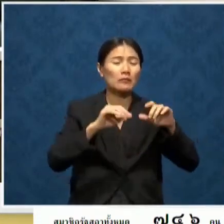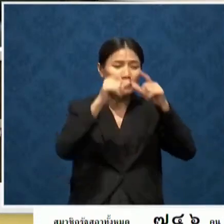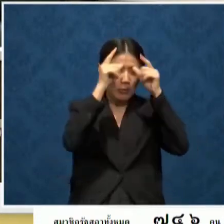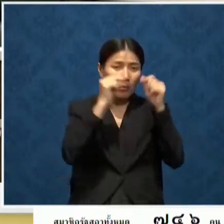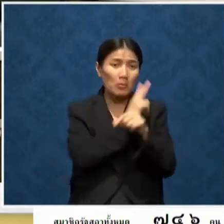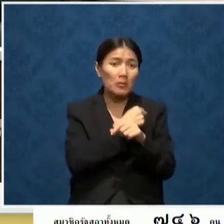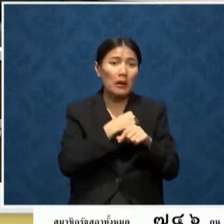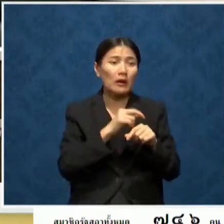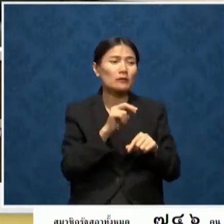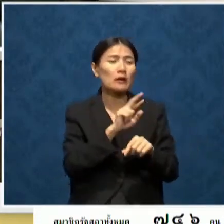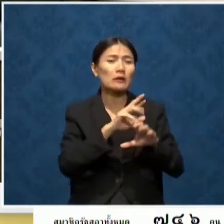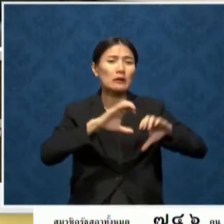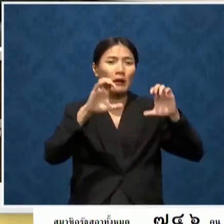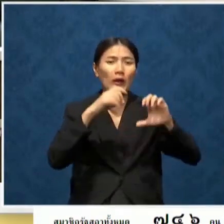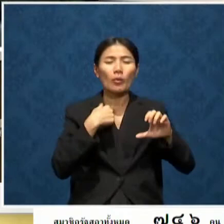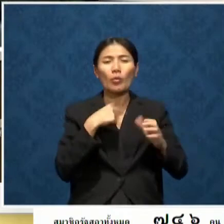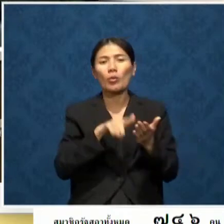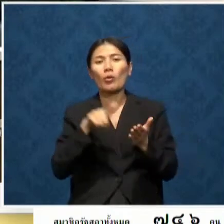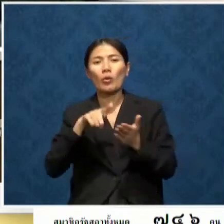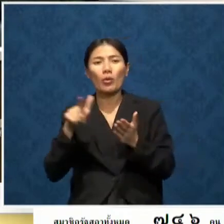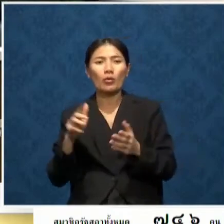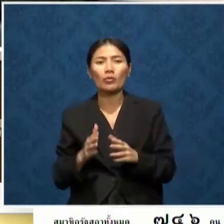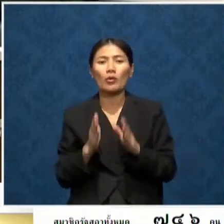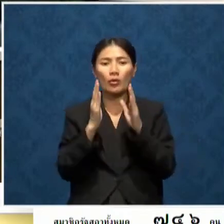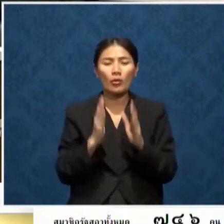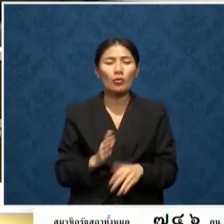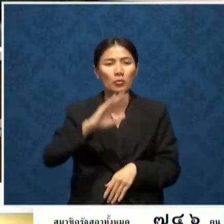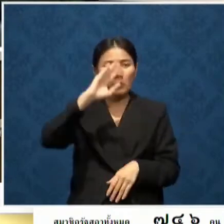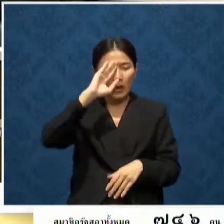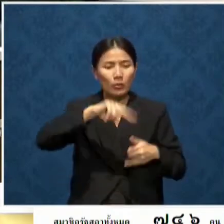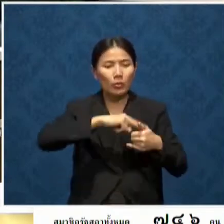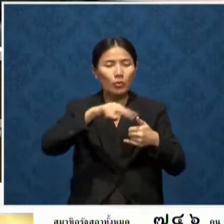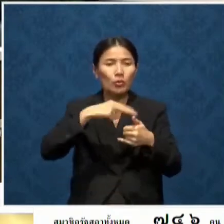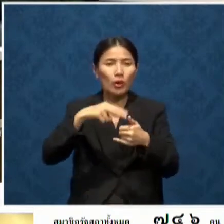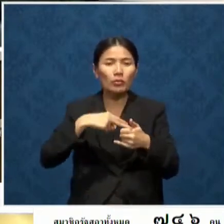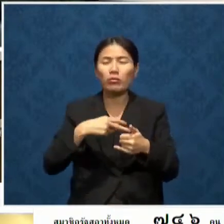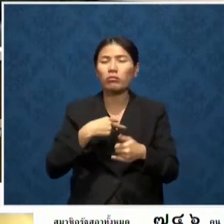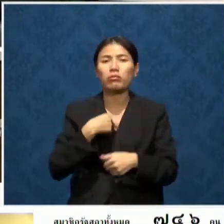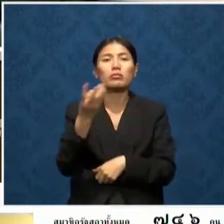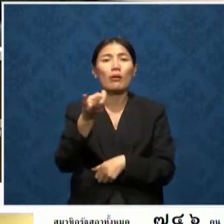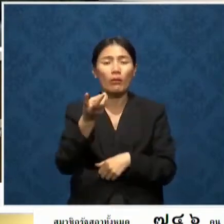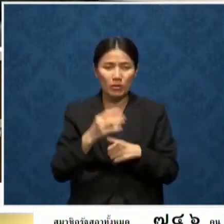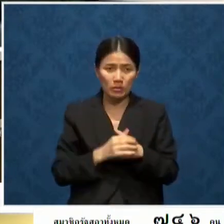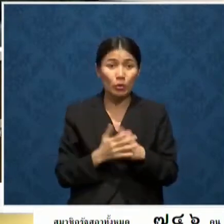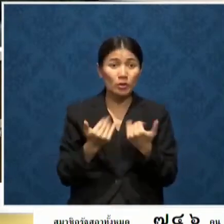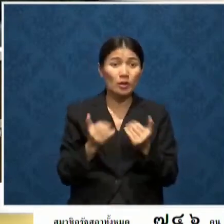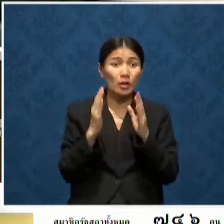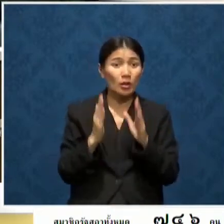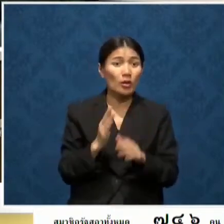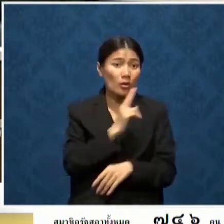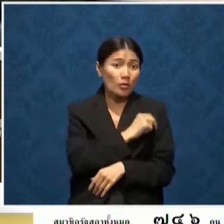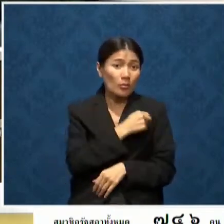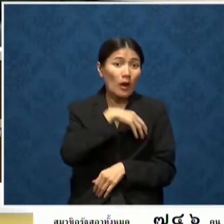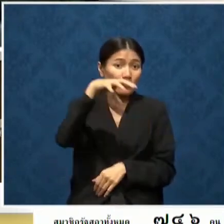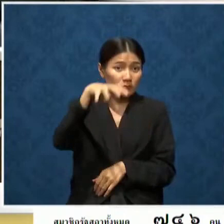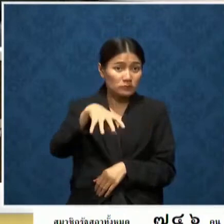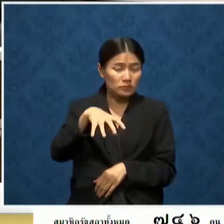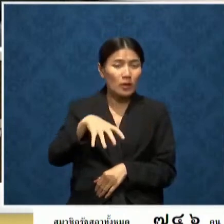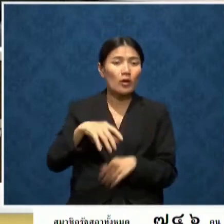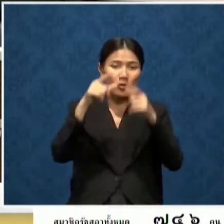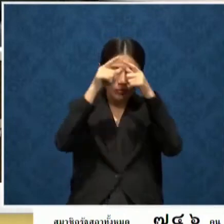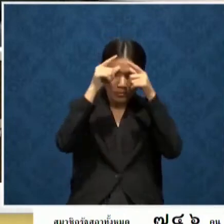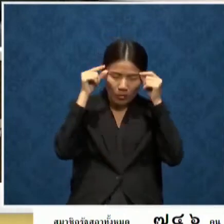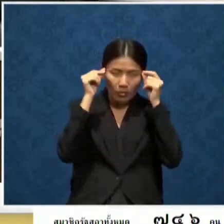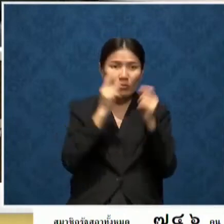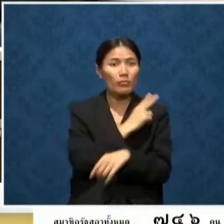สัอยาภาพในก Catalunya slidingถ้าประท่านบุคลากรใโดเพราบามีทั้หมอเพราบาลเพรา